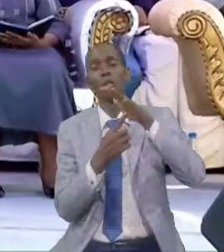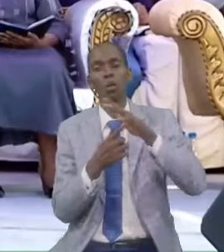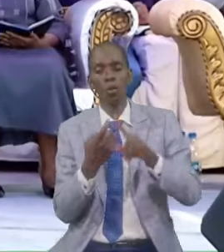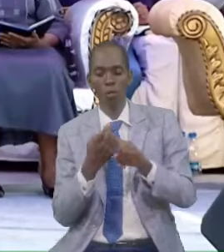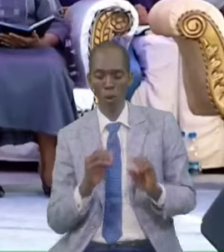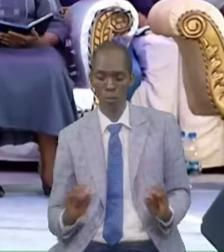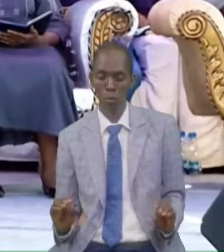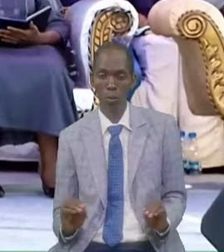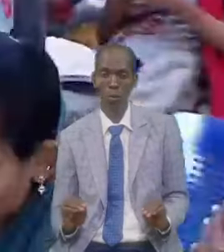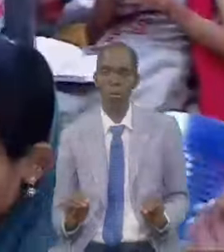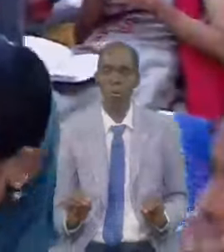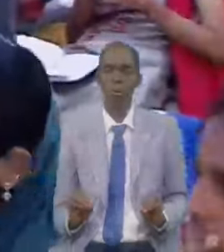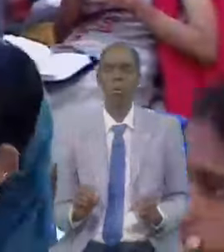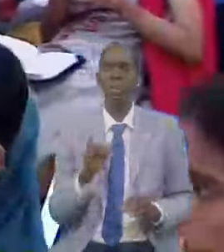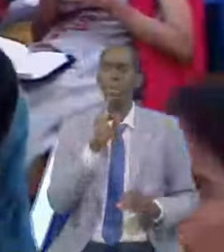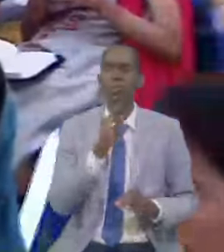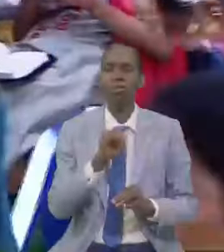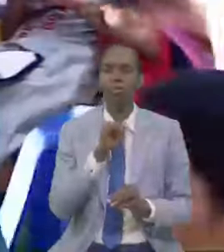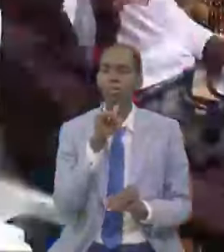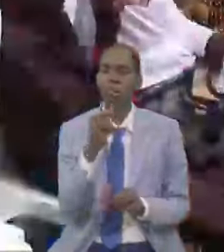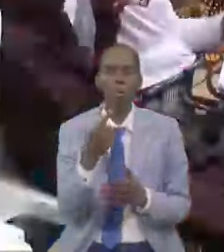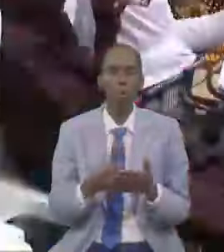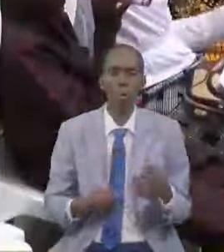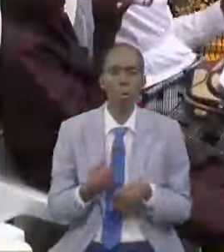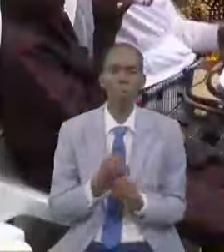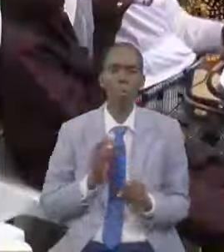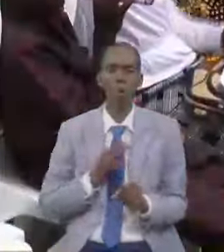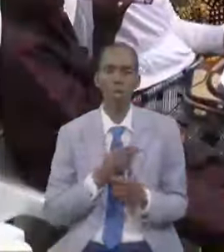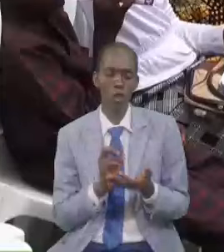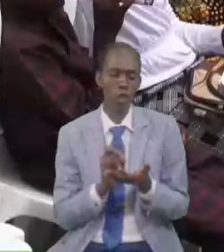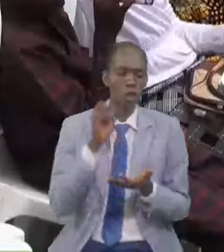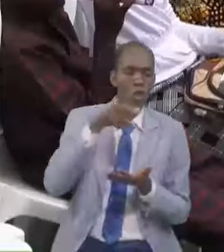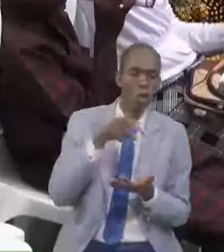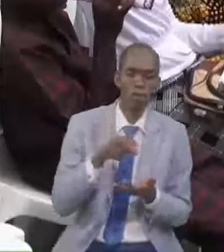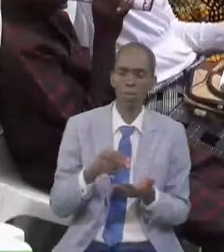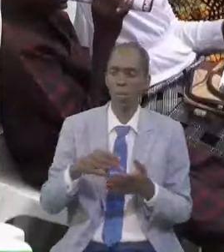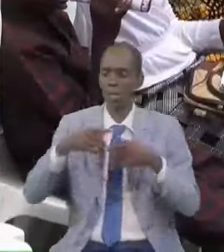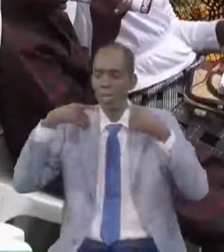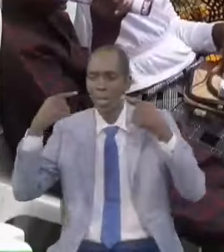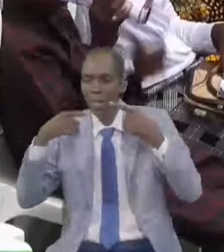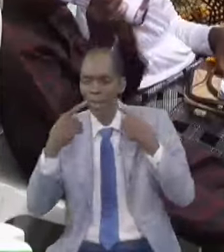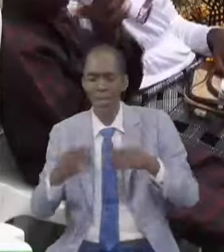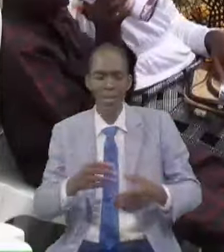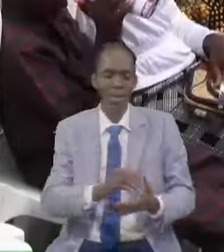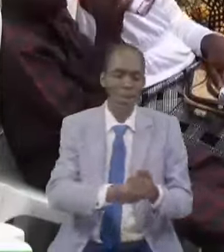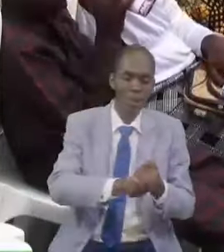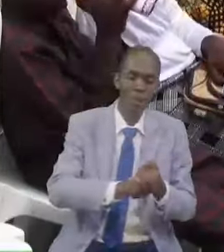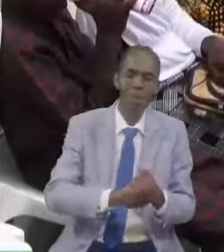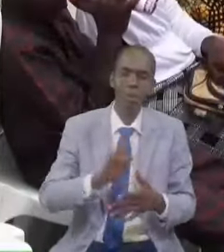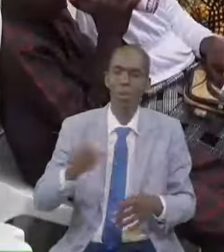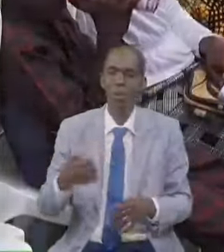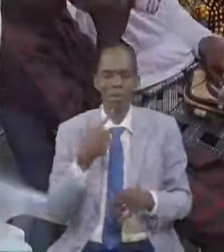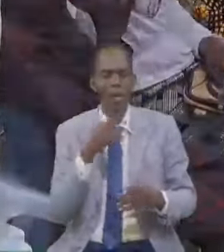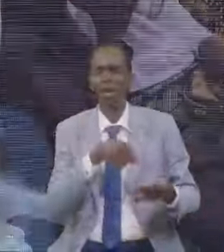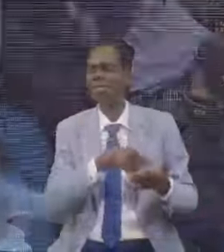ఏం చేస్తుంది? It's not what makes us jump and laugh and hold each other and say this is great. No,